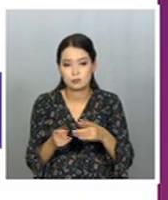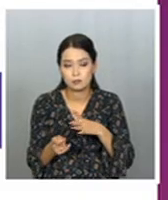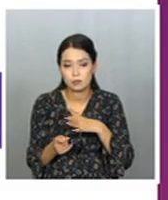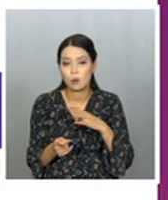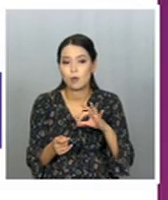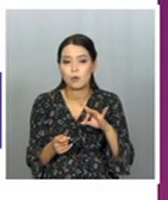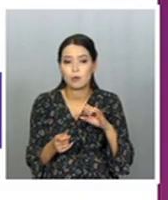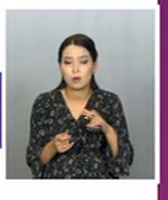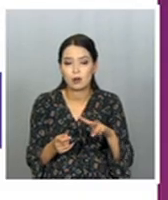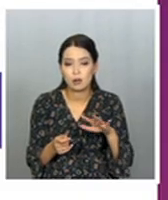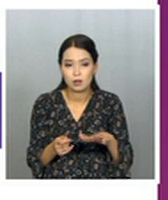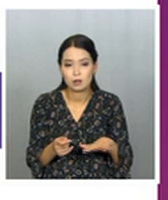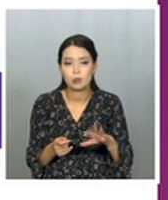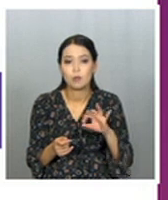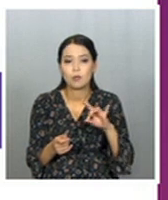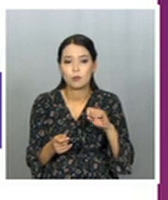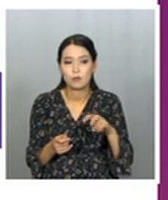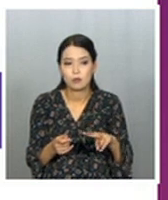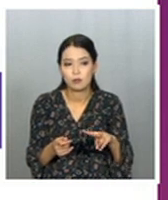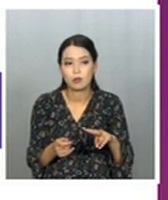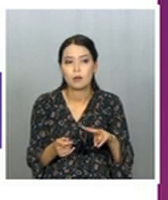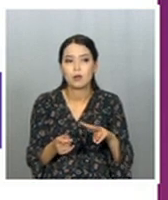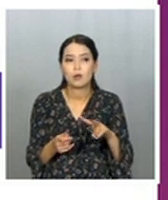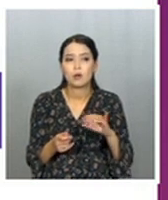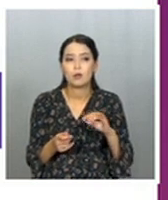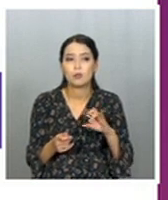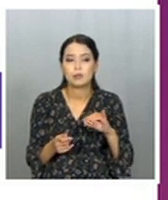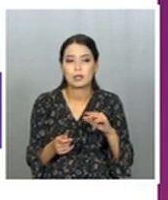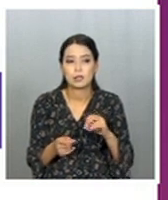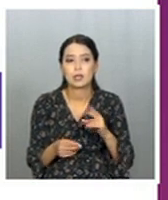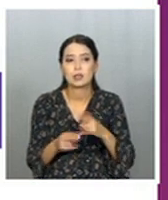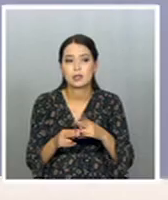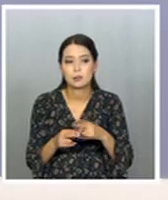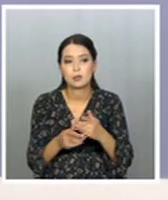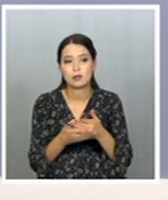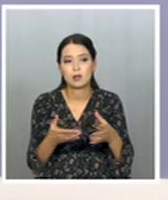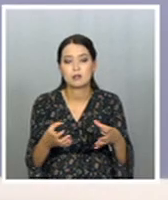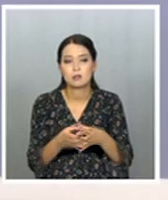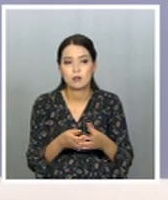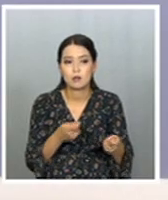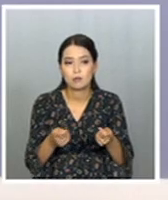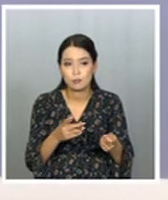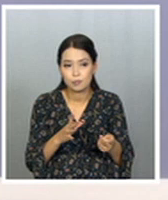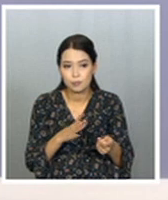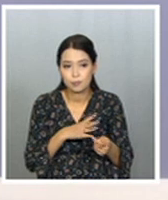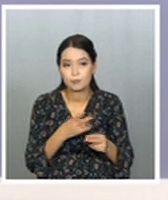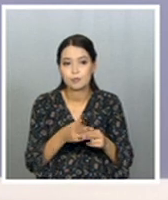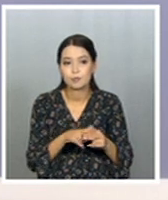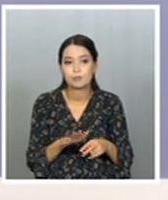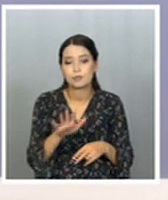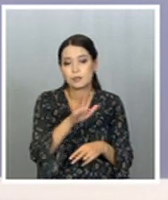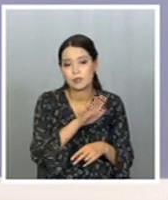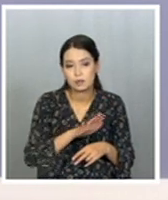Орал облысына Орал, Ілбішін, Темір, Гурев өздері жатты. Сондай-ақ осы